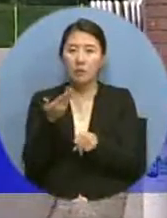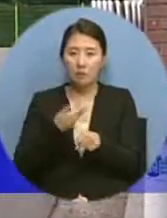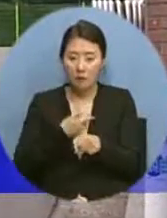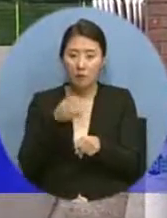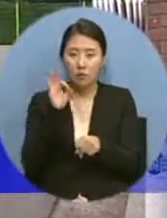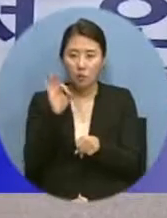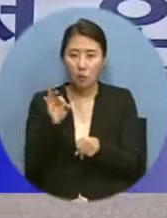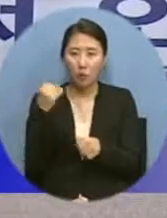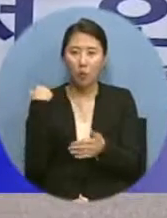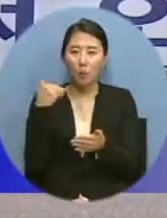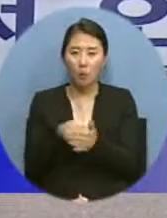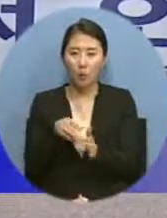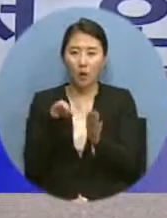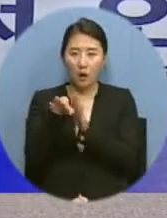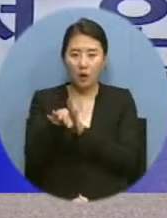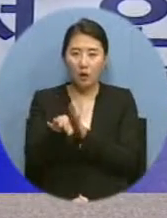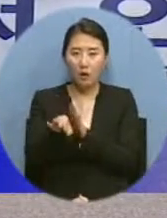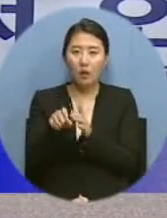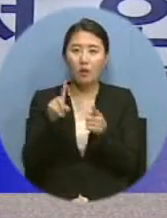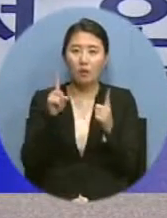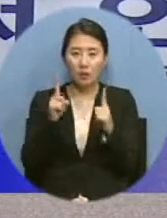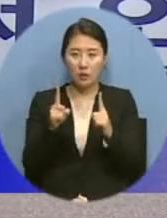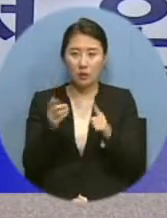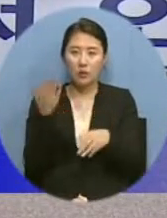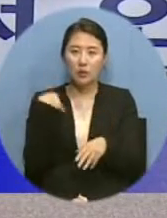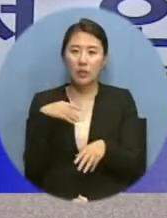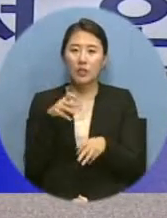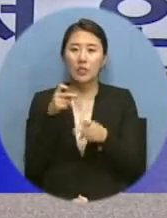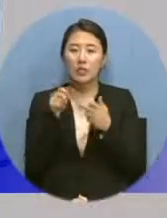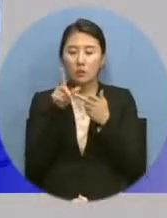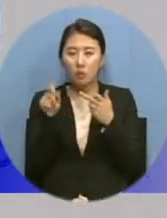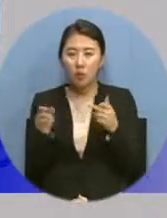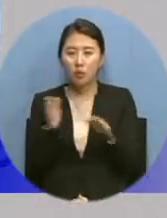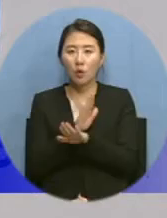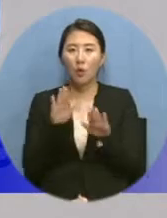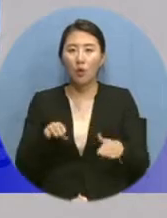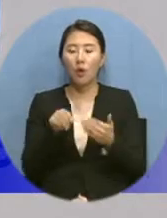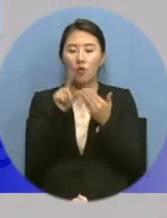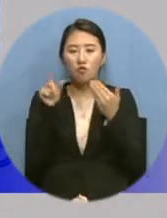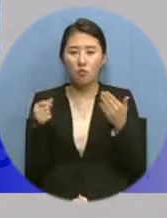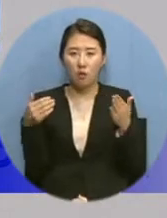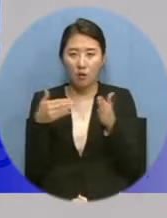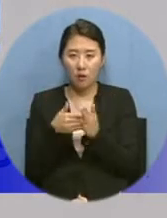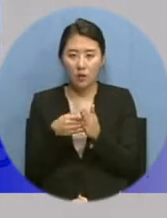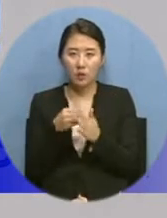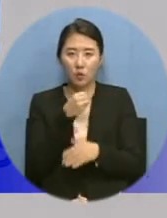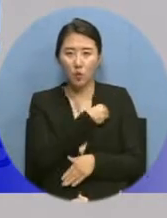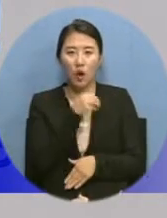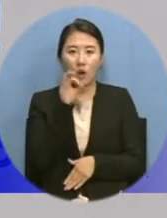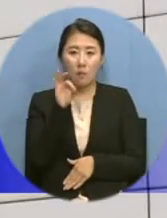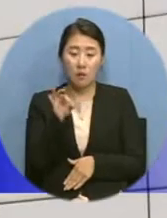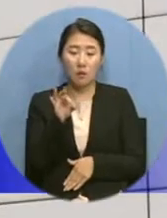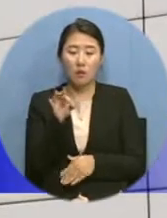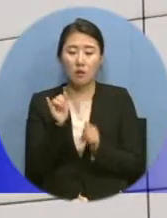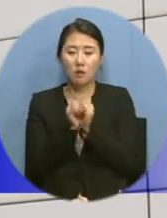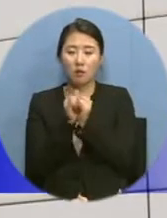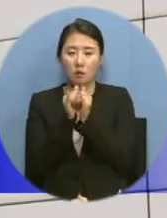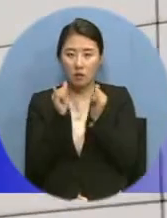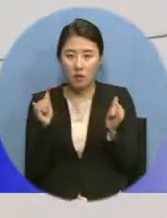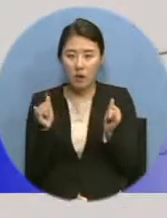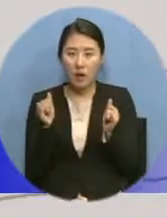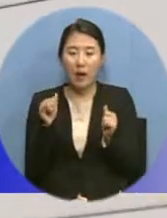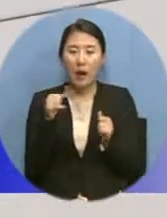연회비도 환급합니다. 환급 대상은 지난해 11월부터 올해 9월까지 연회비를 낸 회원으로 한